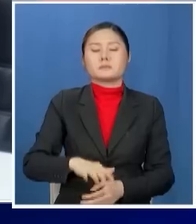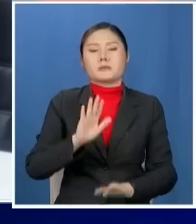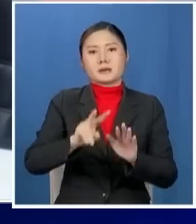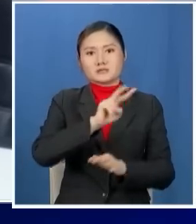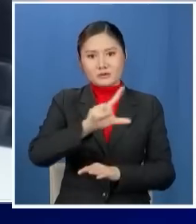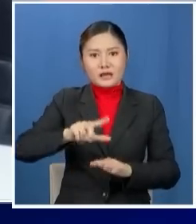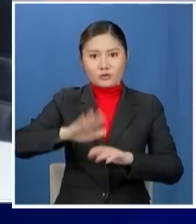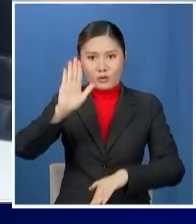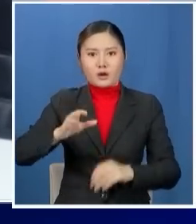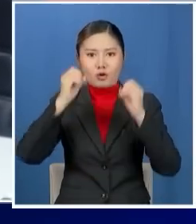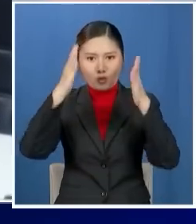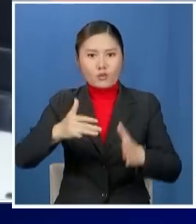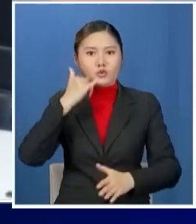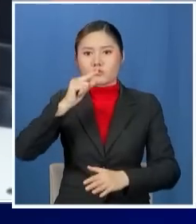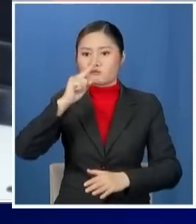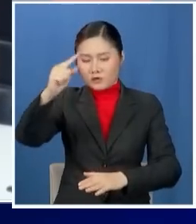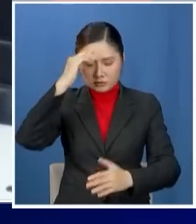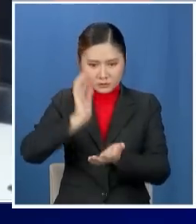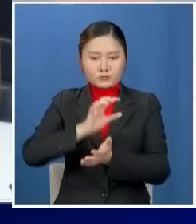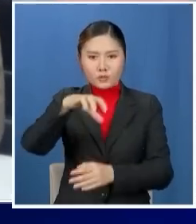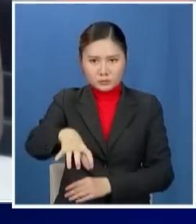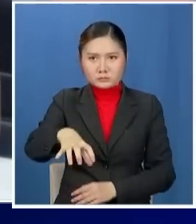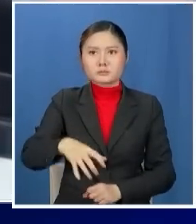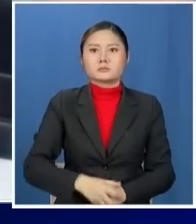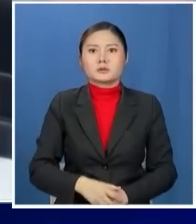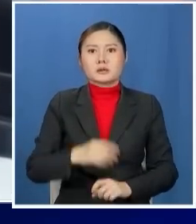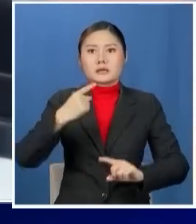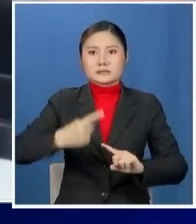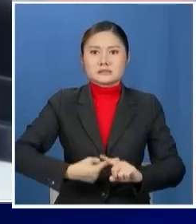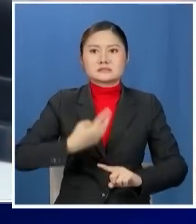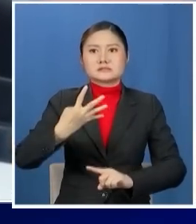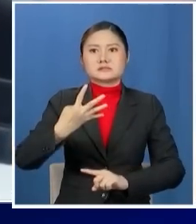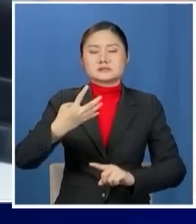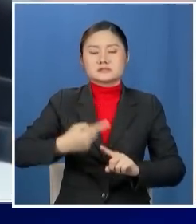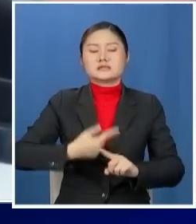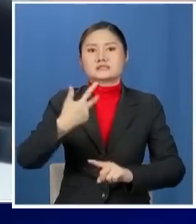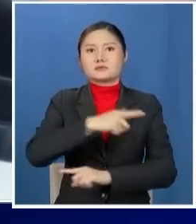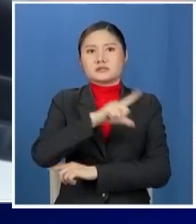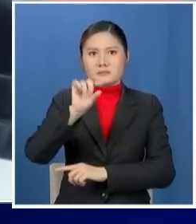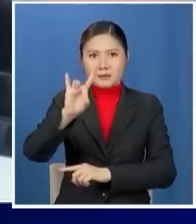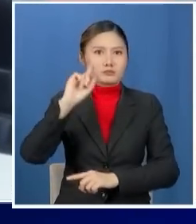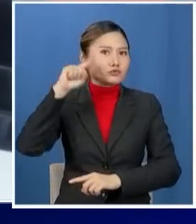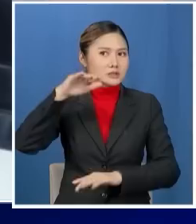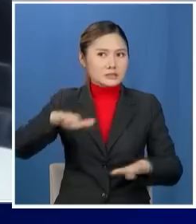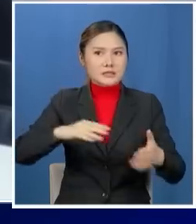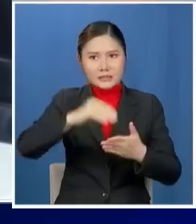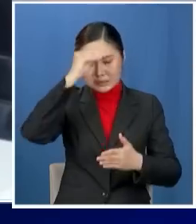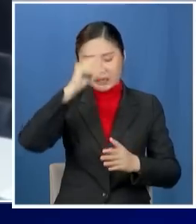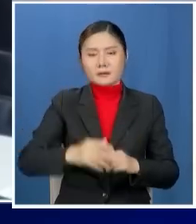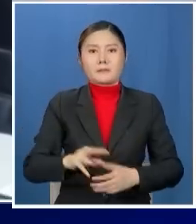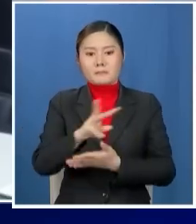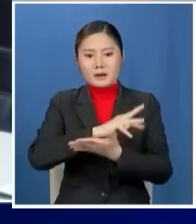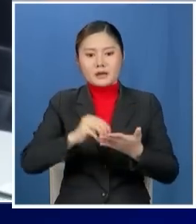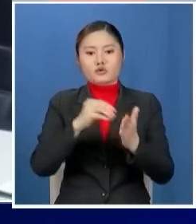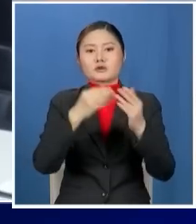ครับอาจารย์จะไปแจ้งความที่สน.ธรรมศาลานะครับวันที่28นะครับน้องผู้หญิงนักศึกษานะครับได้ออกจากมหา